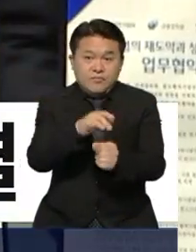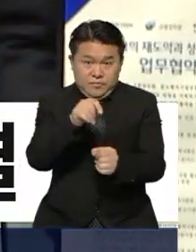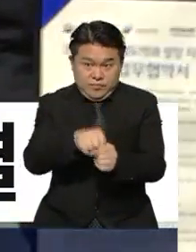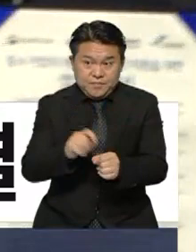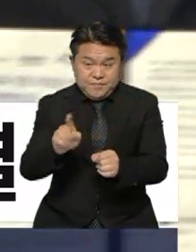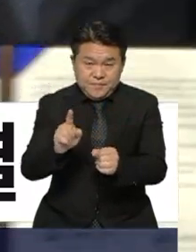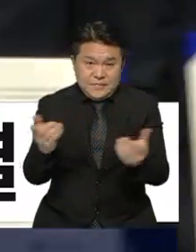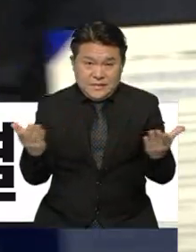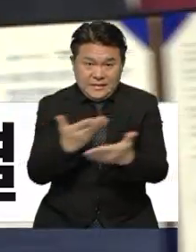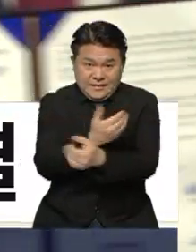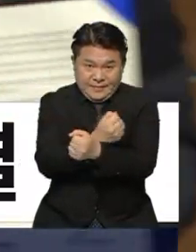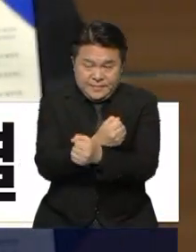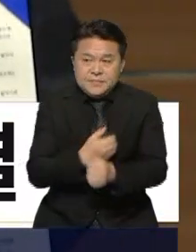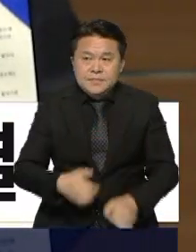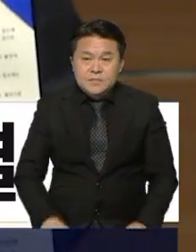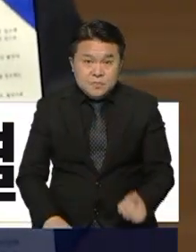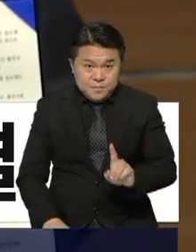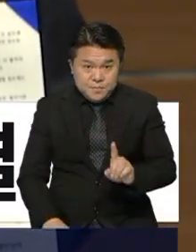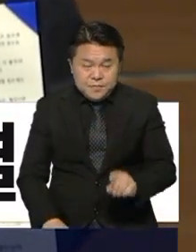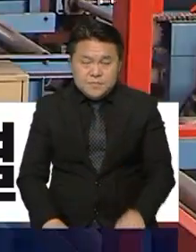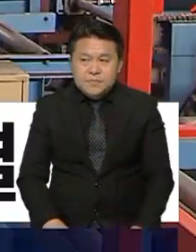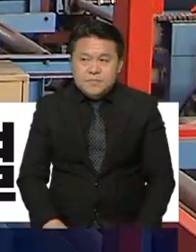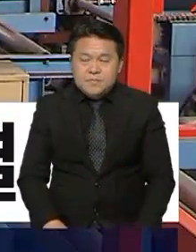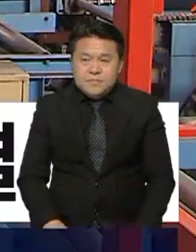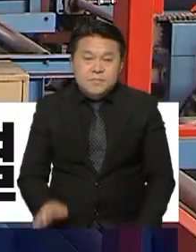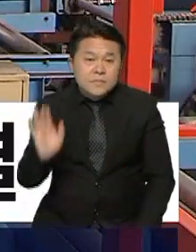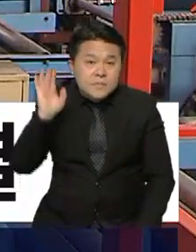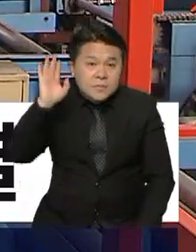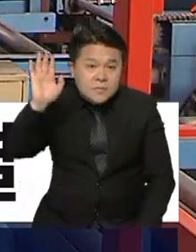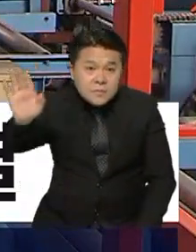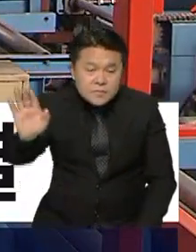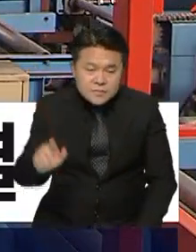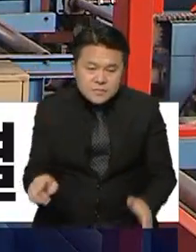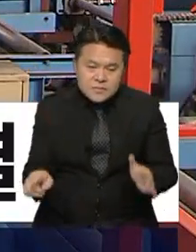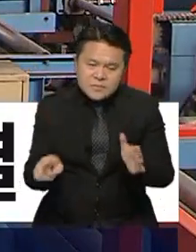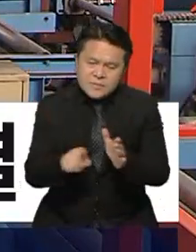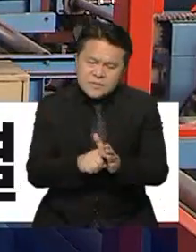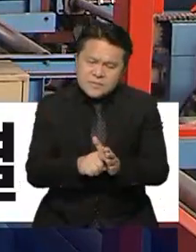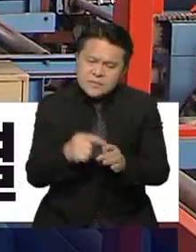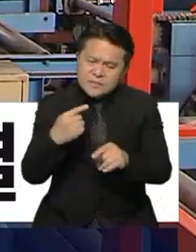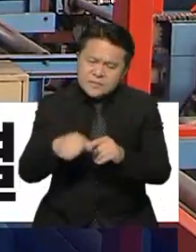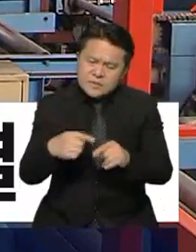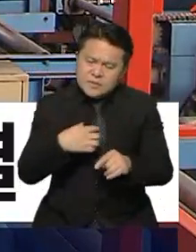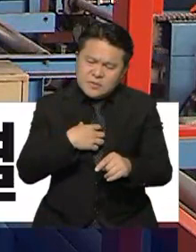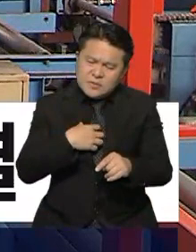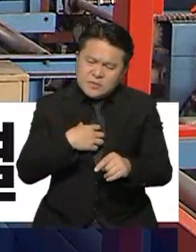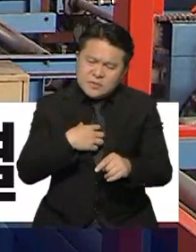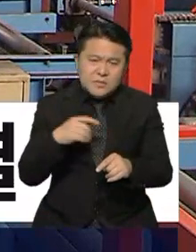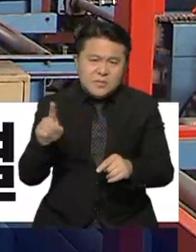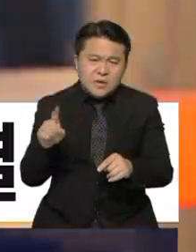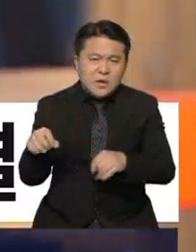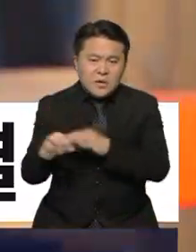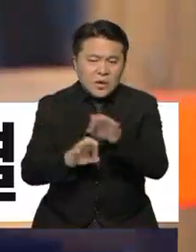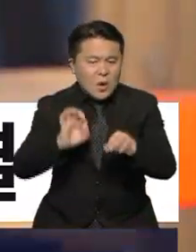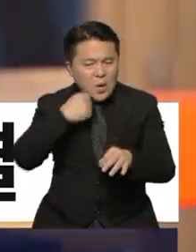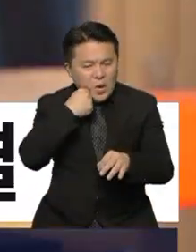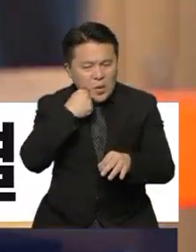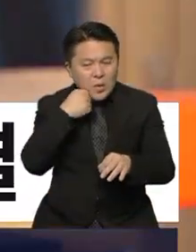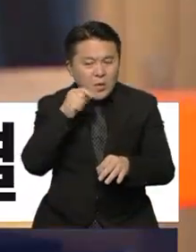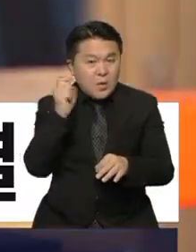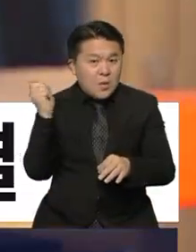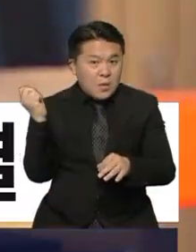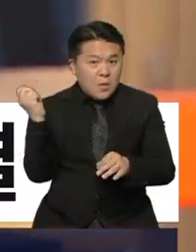위한 업무 협약을 체결했습니다. 금감원은 앞으로 신용위험평가 결과 경영상 어려움이 있다고